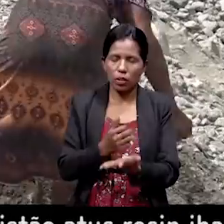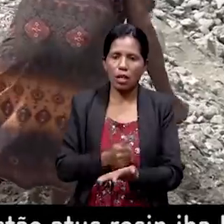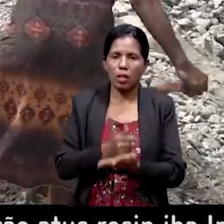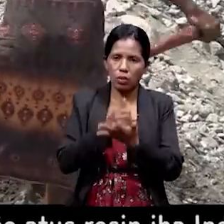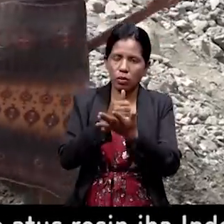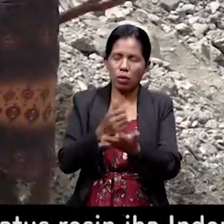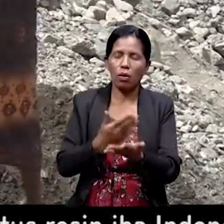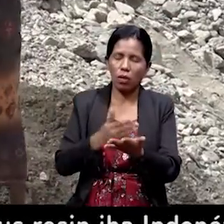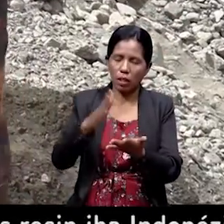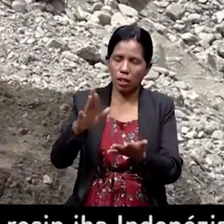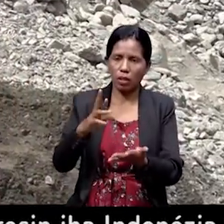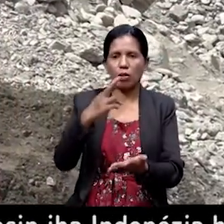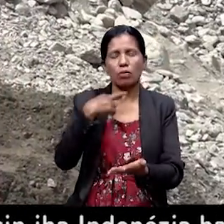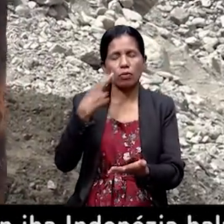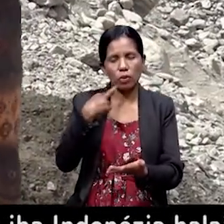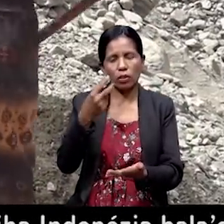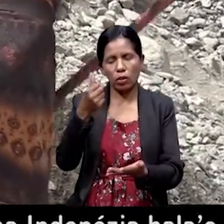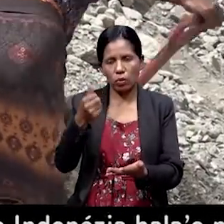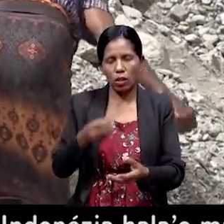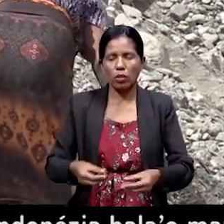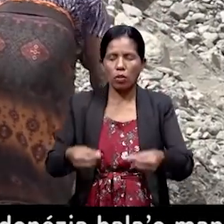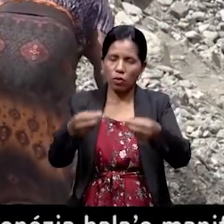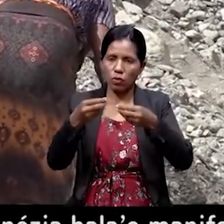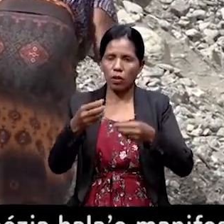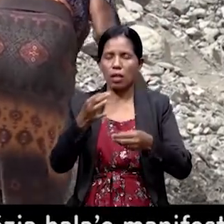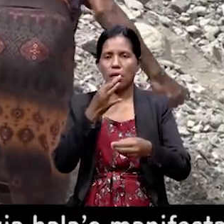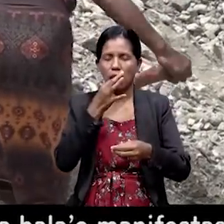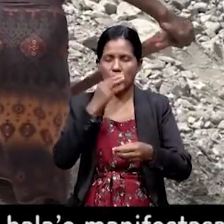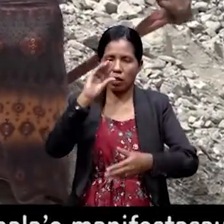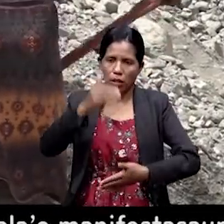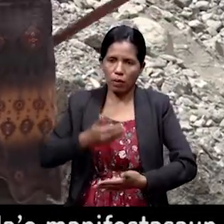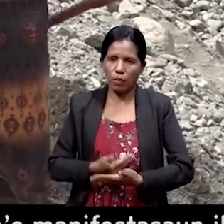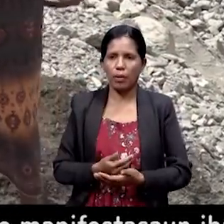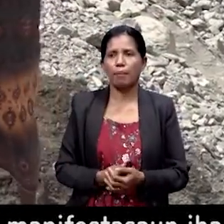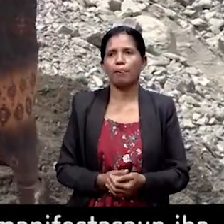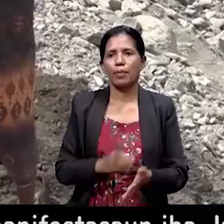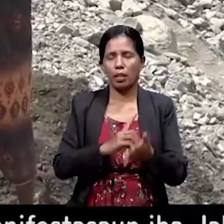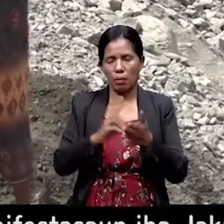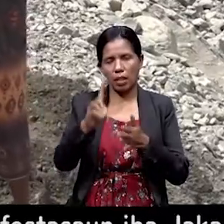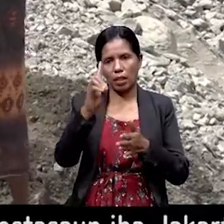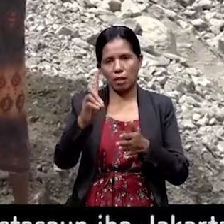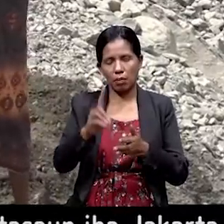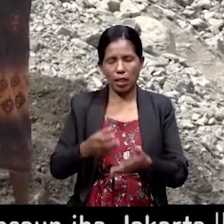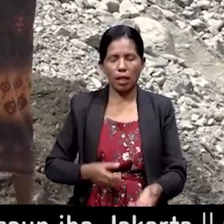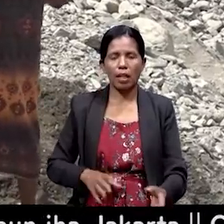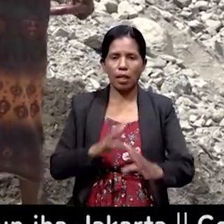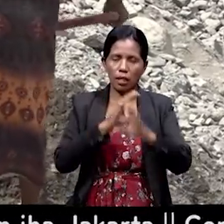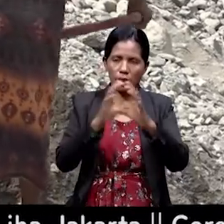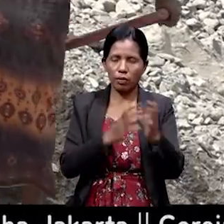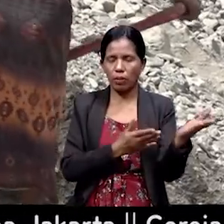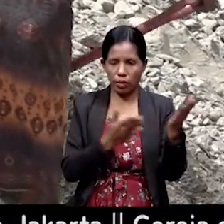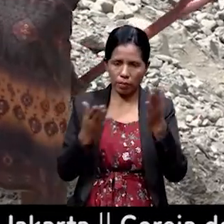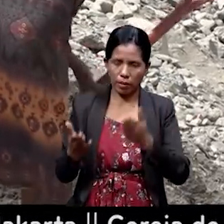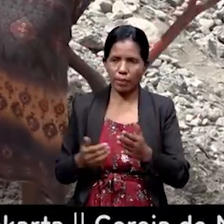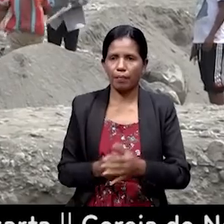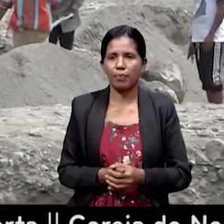sosanetik fos latabalu atau fohan oan sira. Besto semana idan sana kareta fohin memet tula.